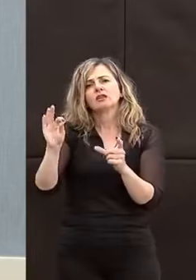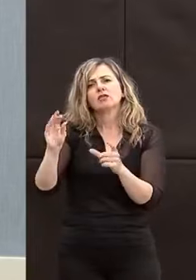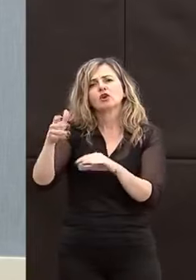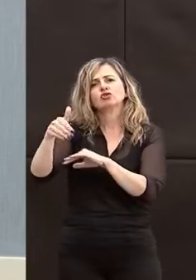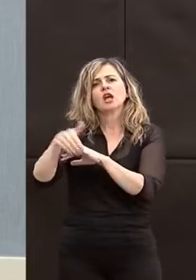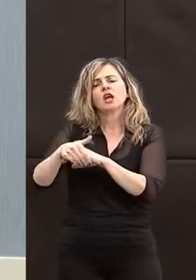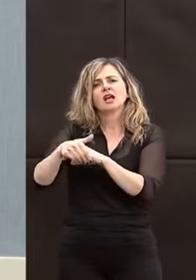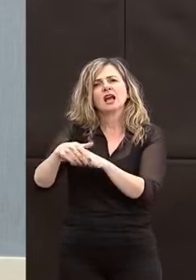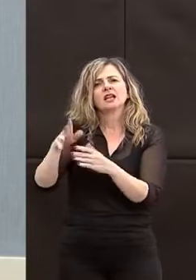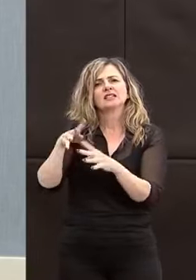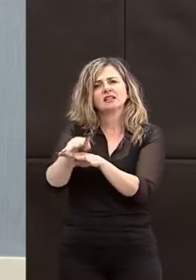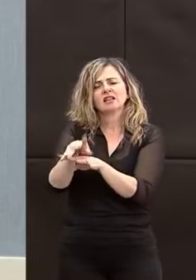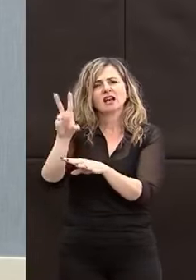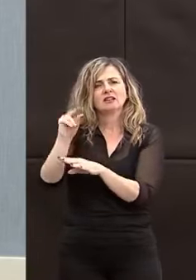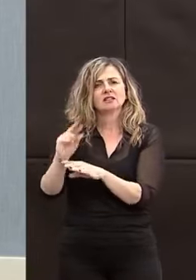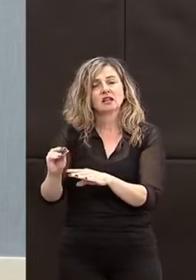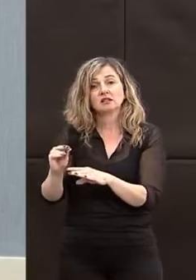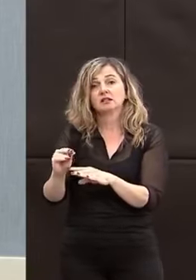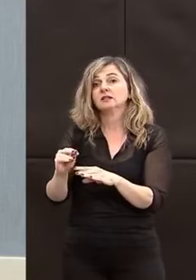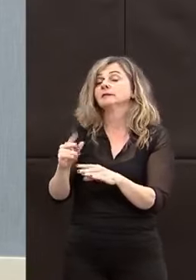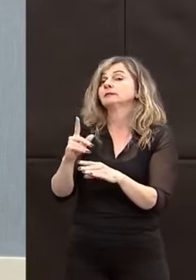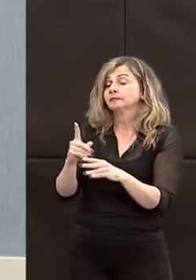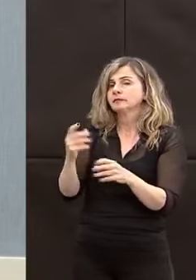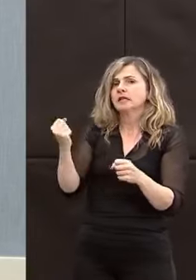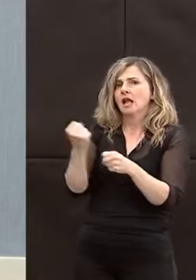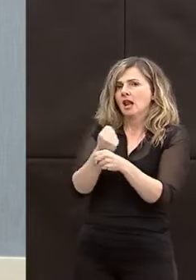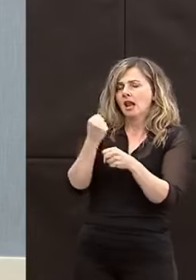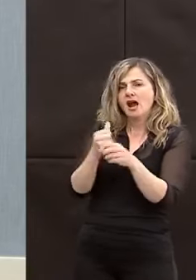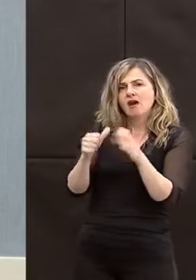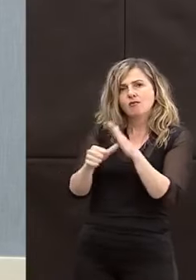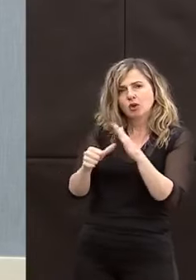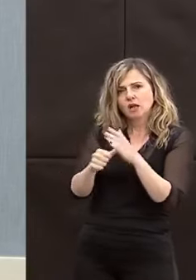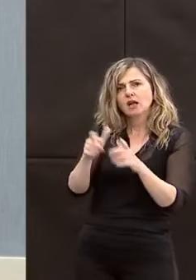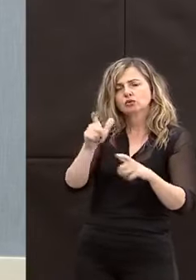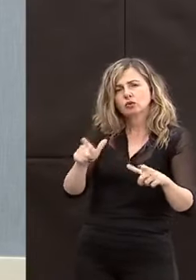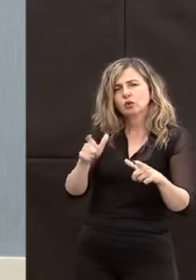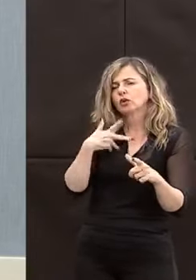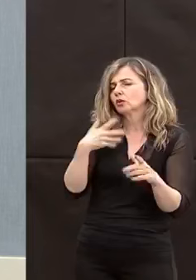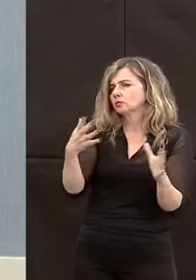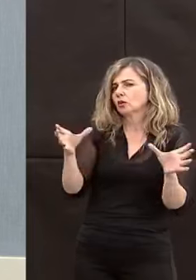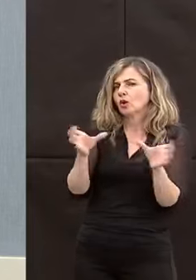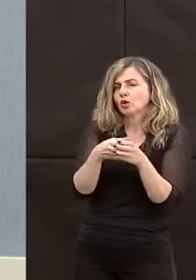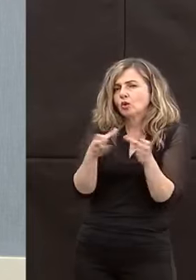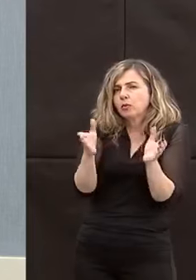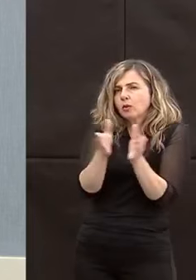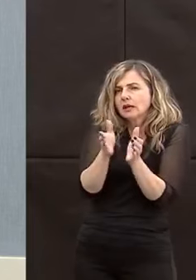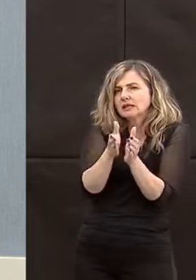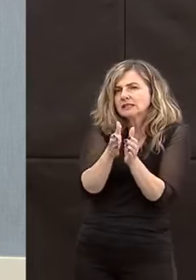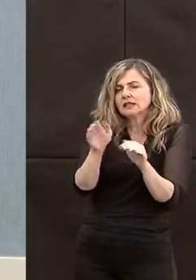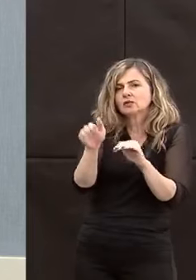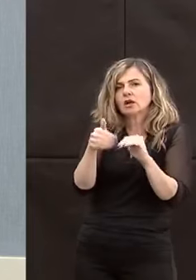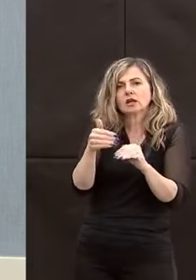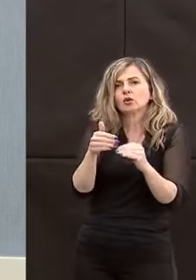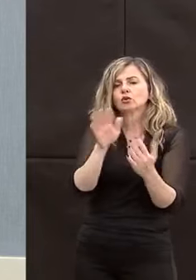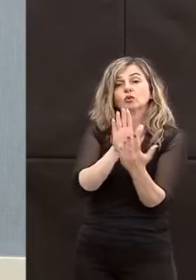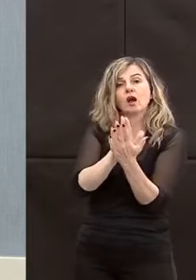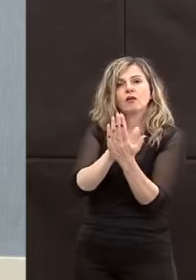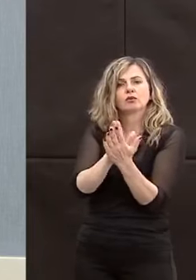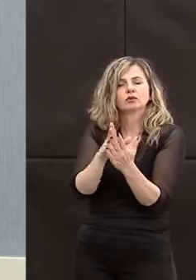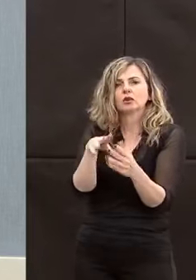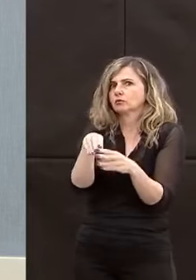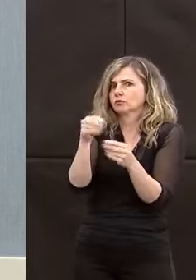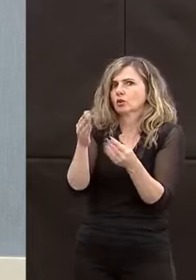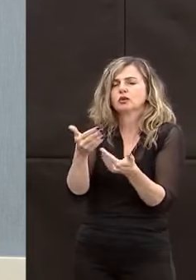della donna della manodopera è una delle criticità che con il gruppo ristretto dell'agricoltura abbiamo affrontato fin dai primissimi giorni